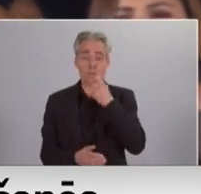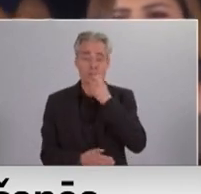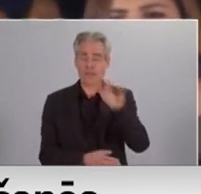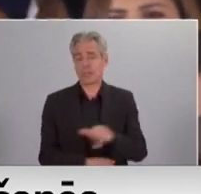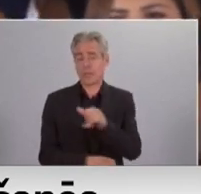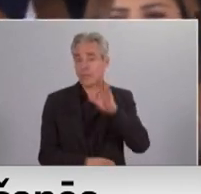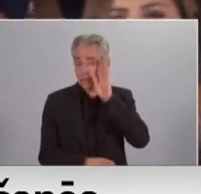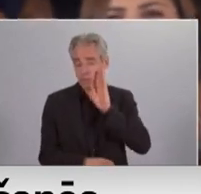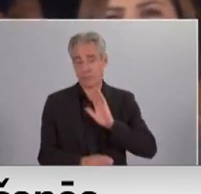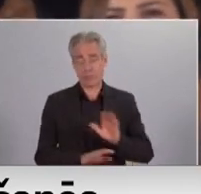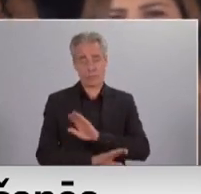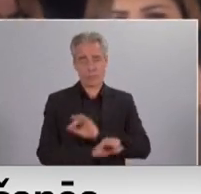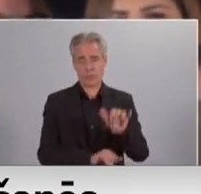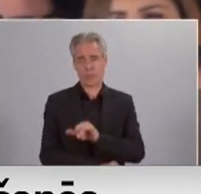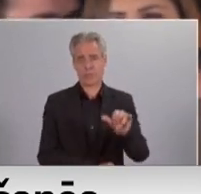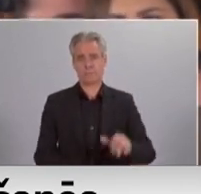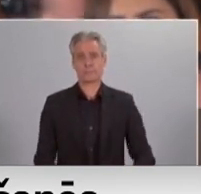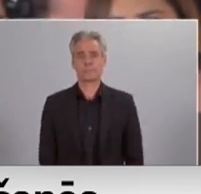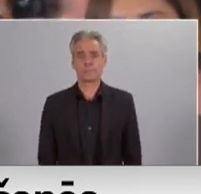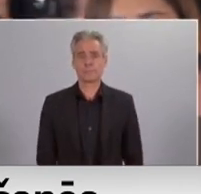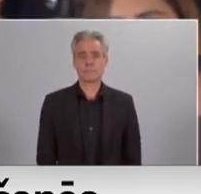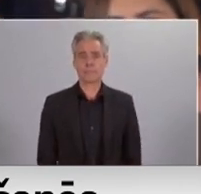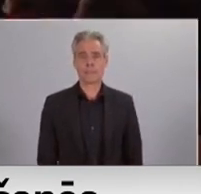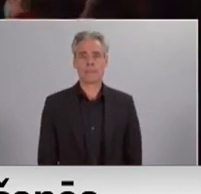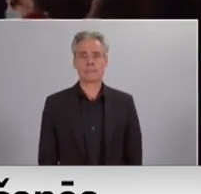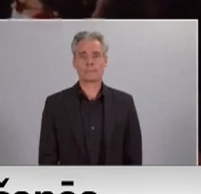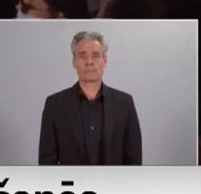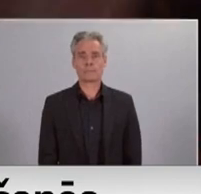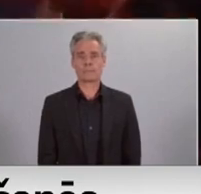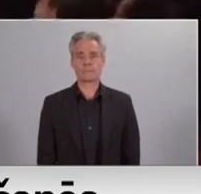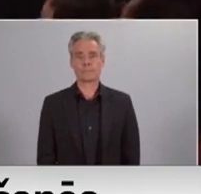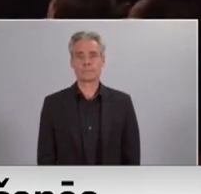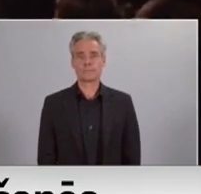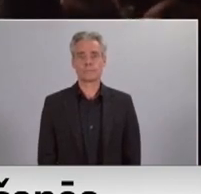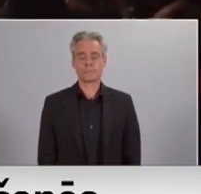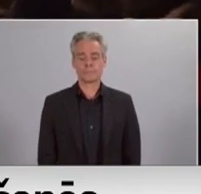Nē, neizrādiet nicināšanu. Es jau no sākuma lūdzu, lai to nedarātu.